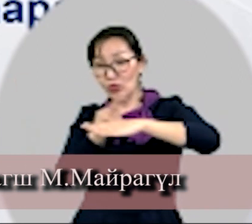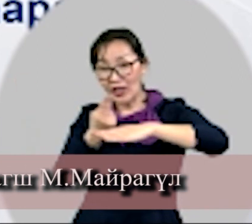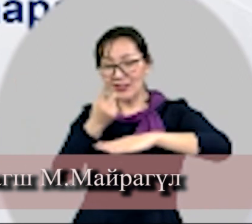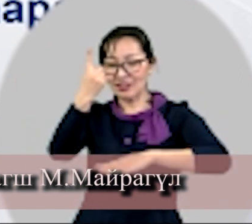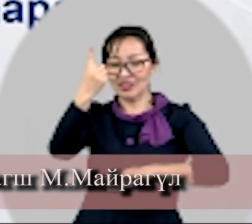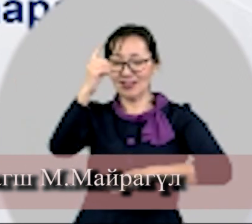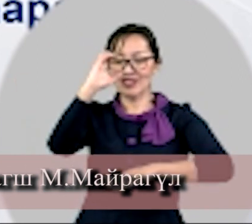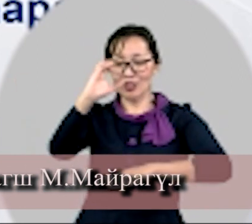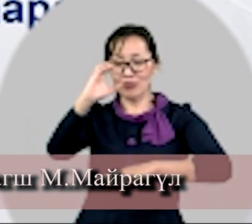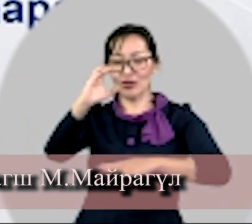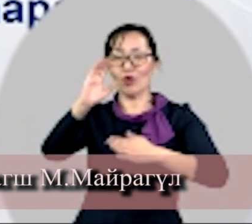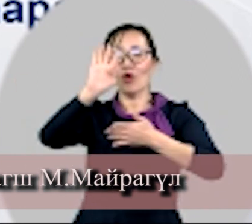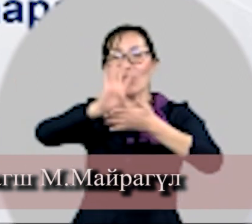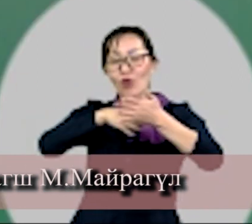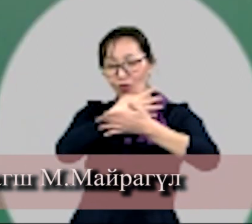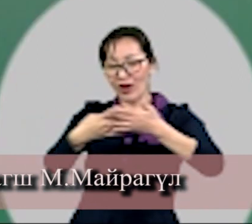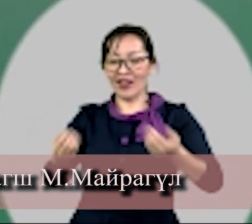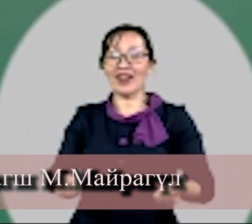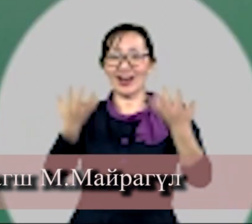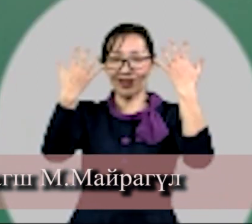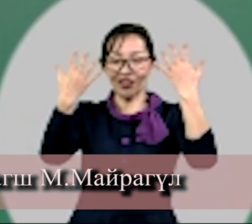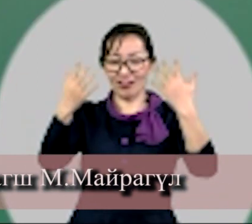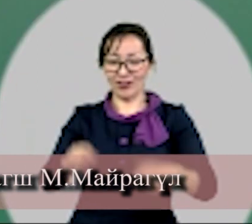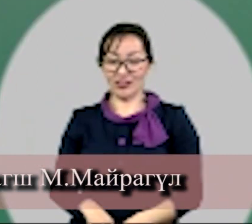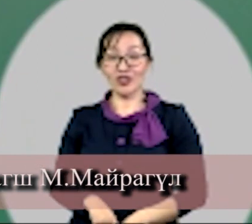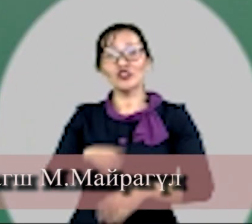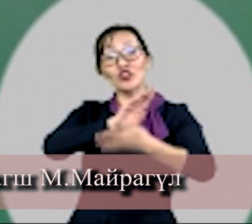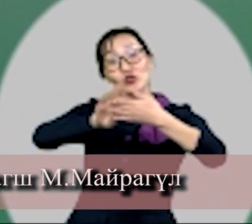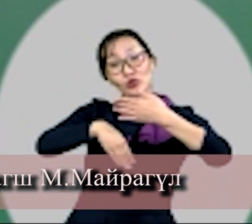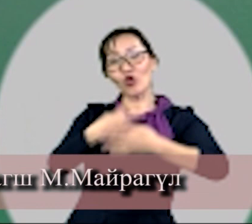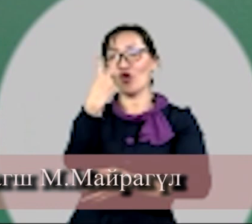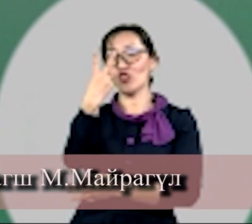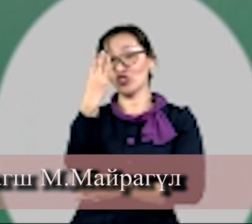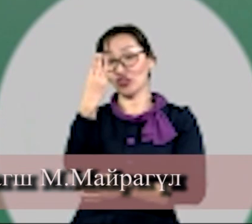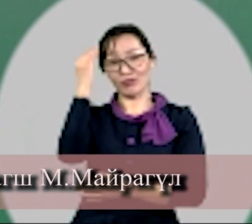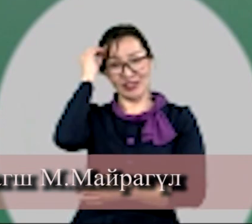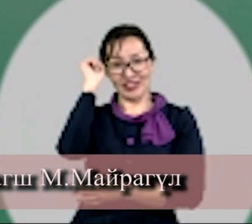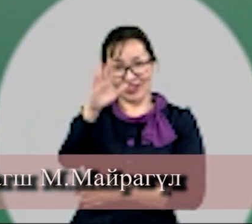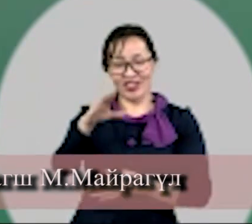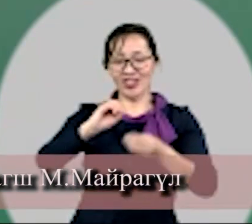түзуін сызып, 1-1 сантиметр мөлшерінде бөліп, сан түзуының бойына